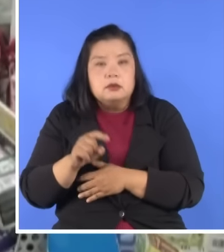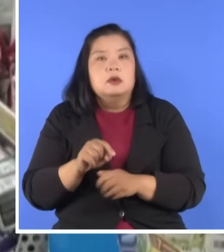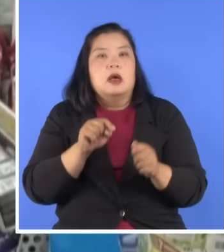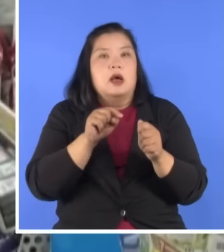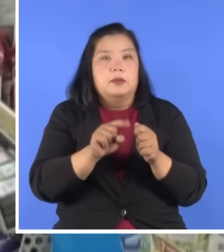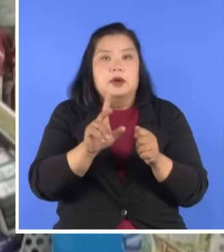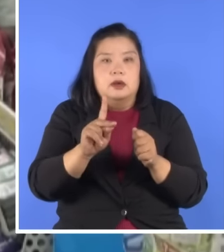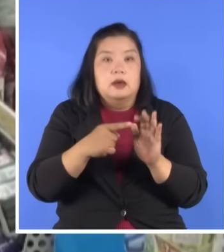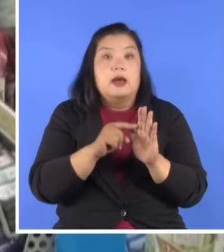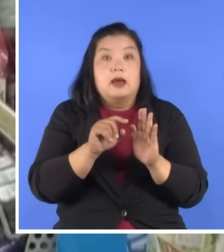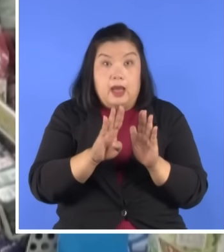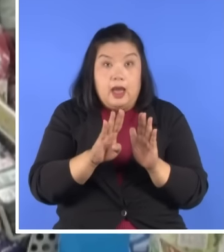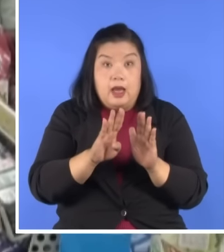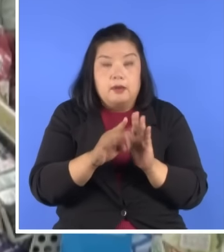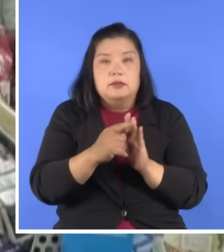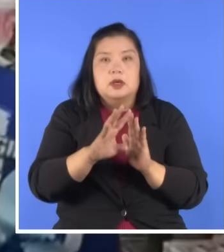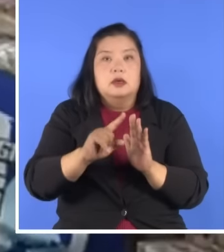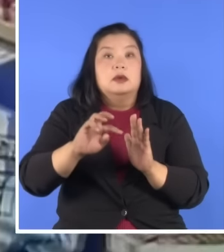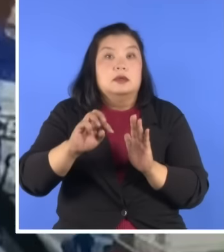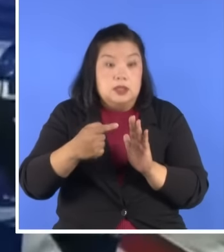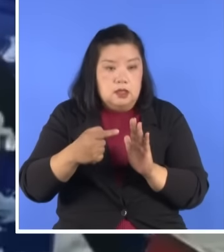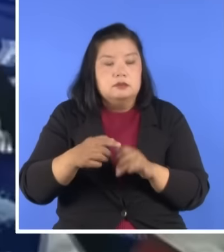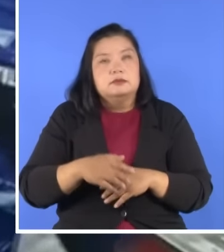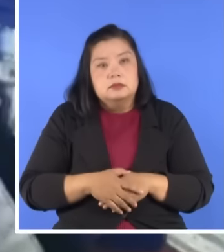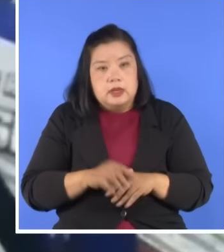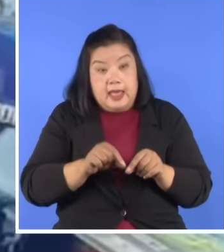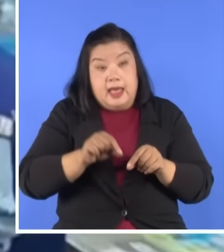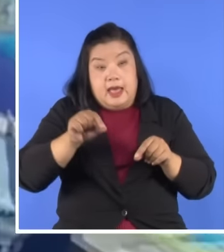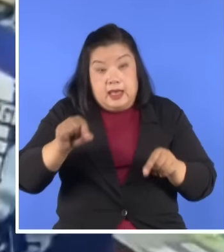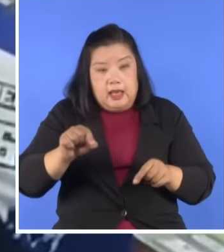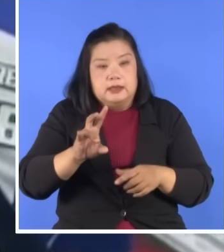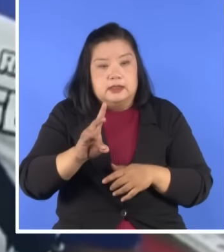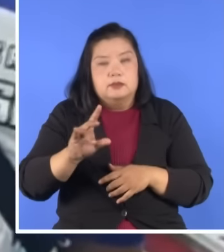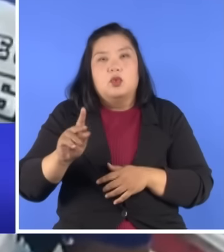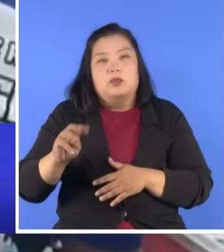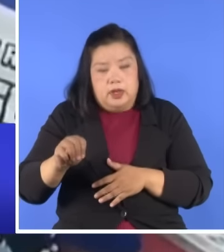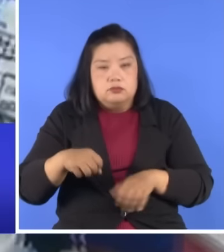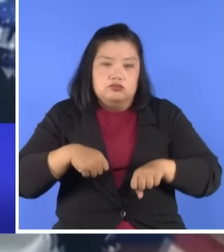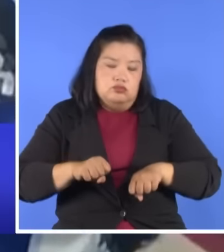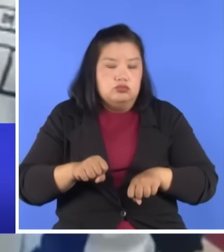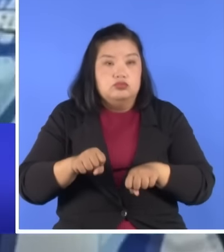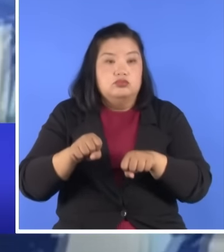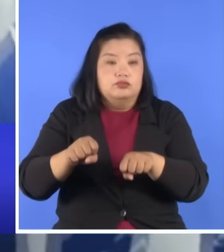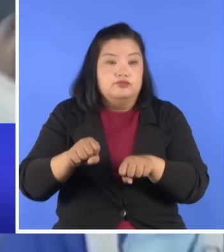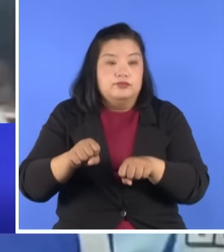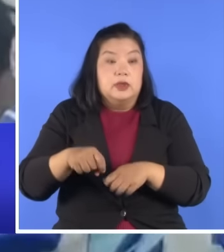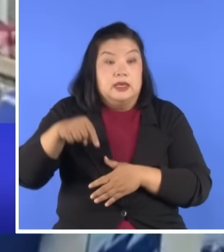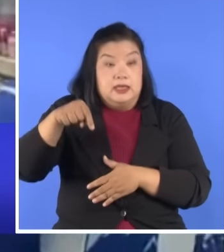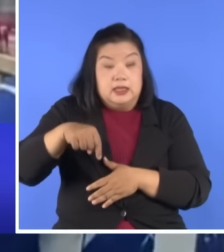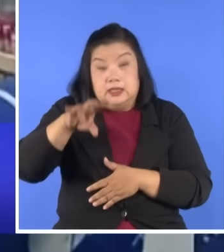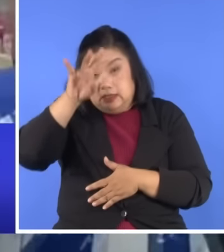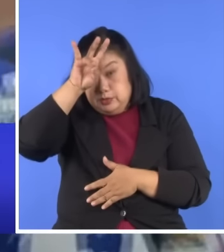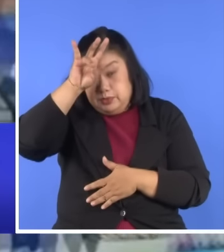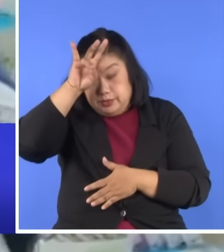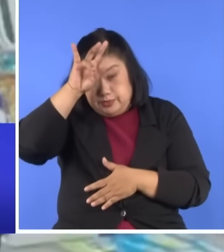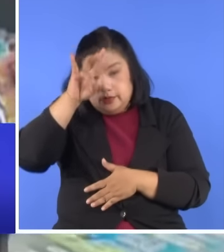จังหวัดเดียวกันเนี่ยห่างจากจุดเกิดเหตุ 70กลโอ้โหมาจากต่างอำเภอนะมาตากจากกราบเชิงมาก่อเหตุที่สังขะนะ